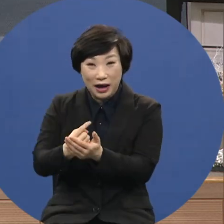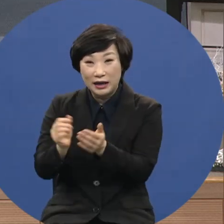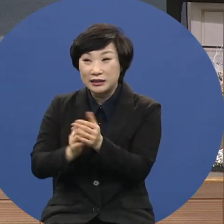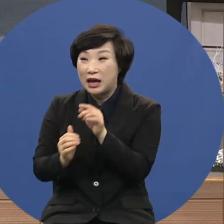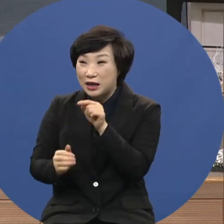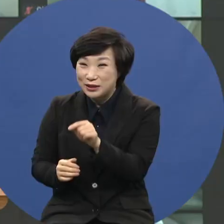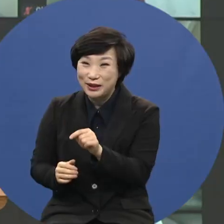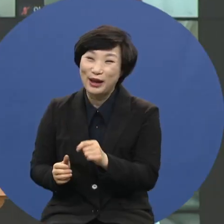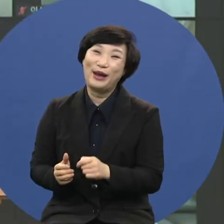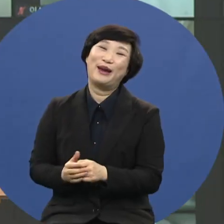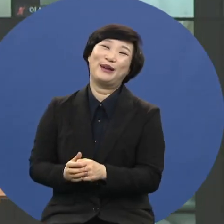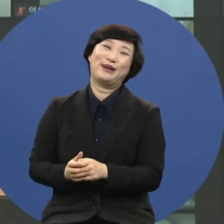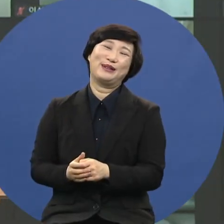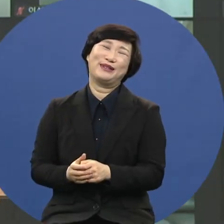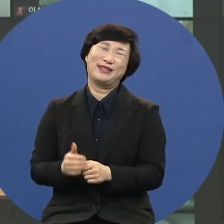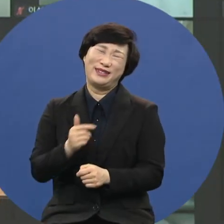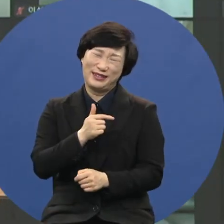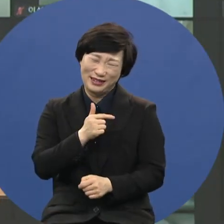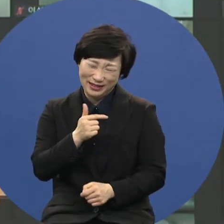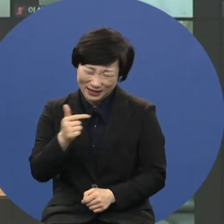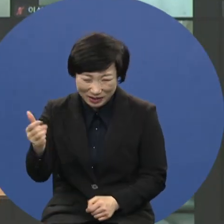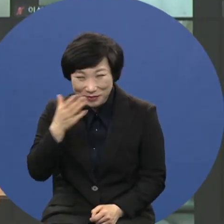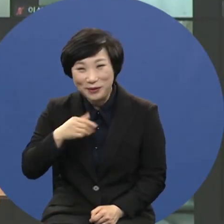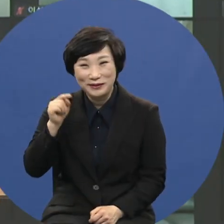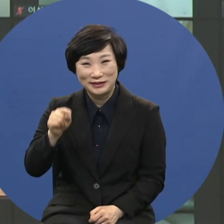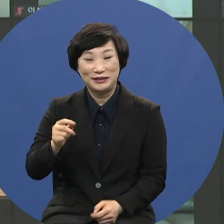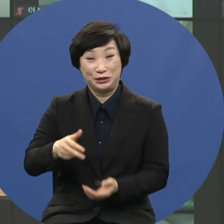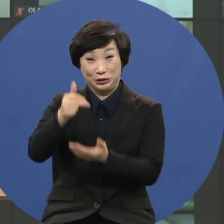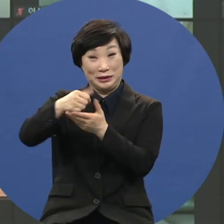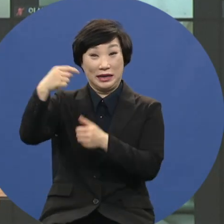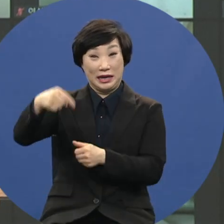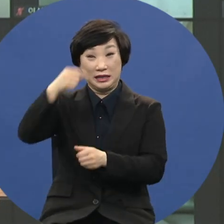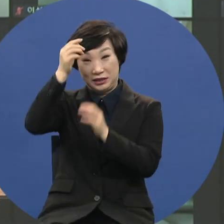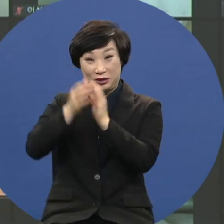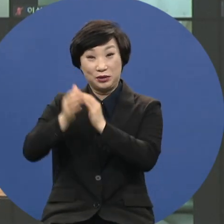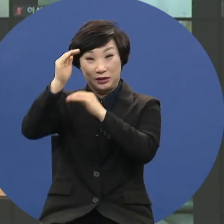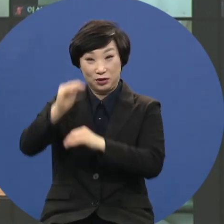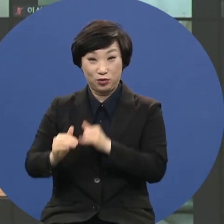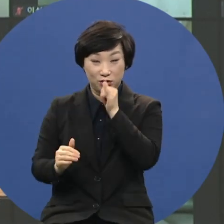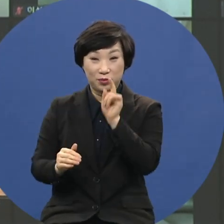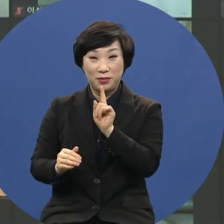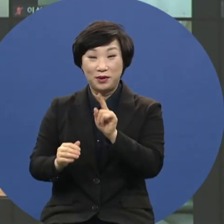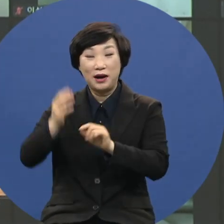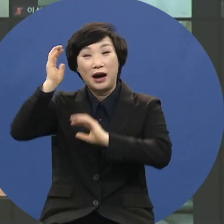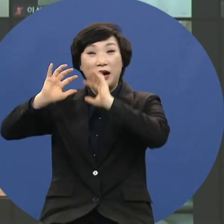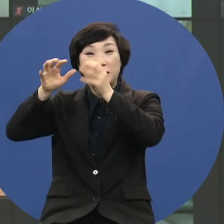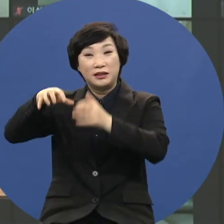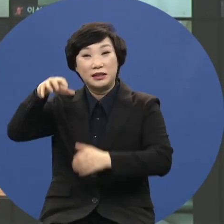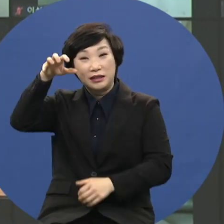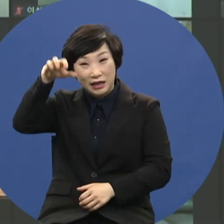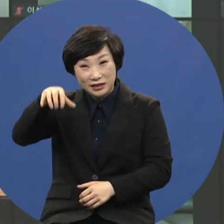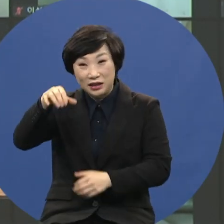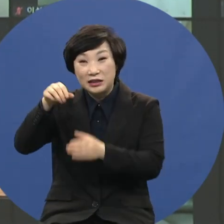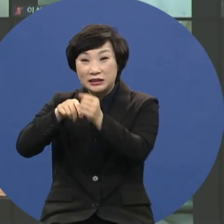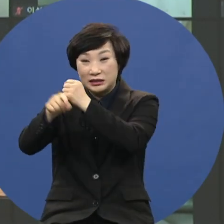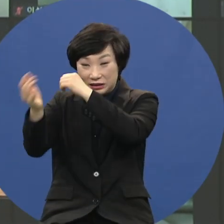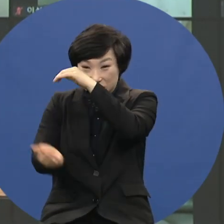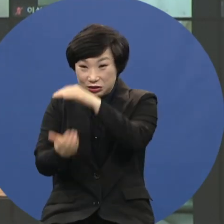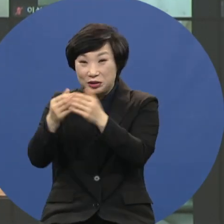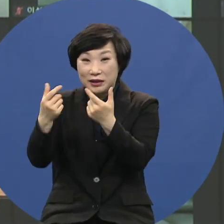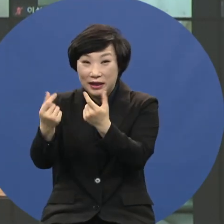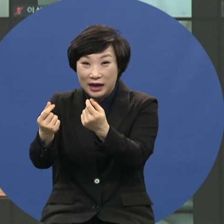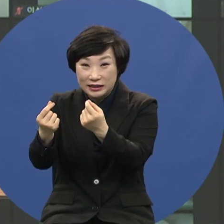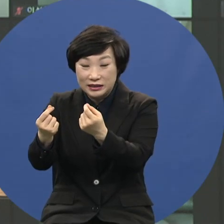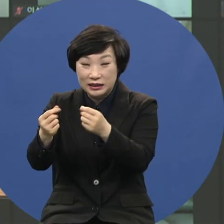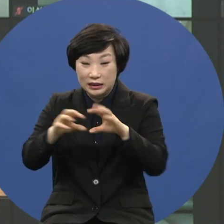이것이 어마어마한 복이다. 그래서 주님 가르친 교회도 하늘에서 뜻이 이룬 것